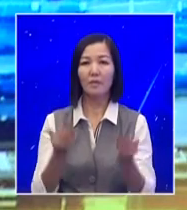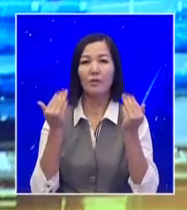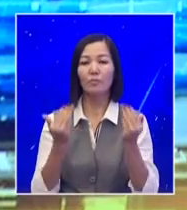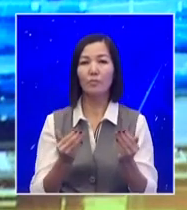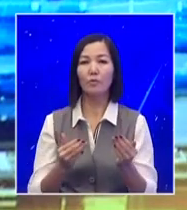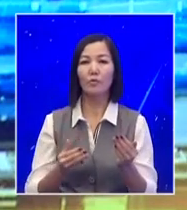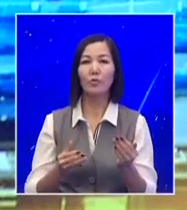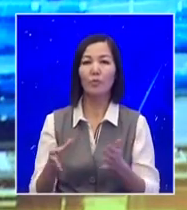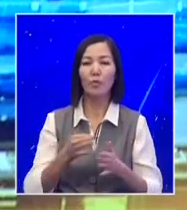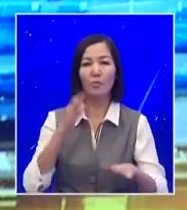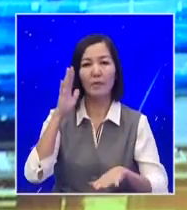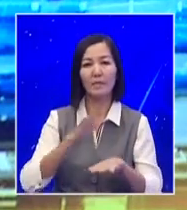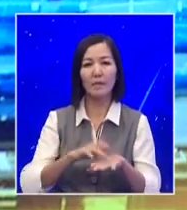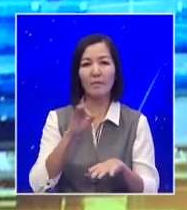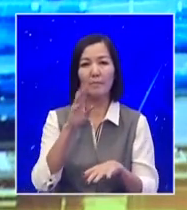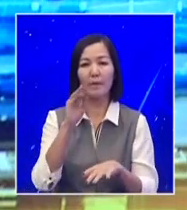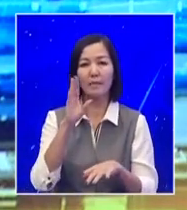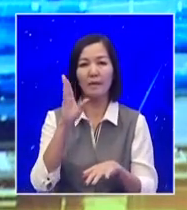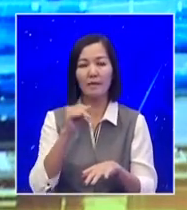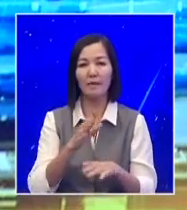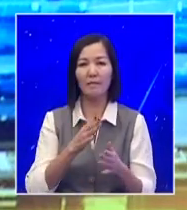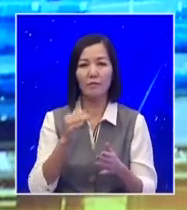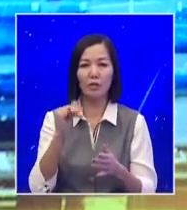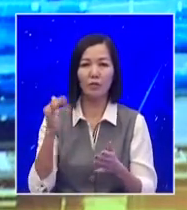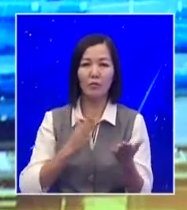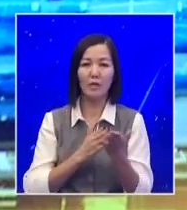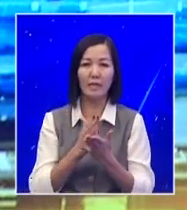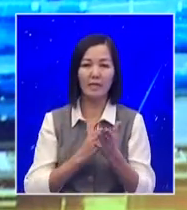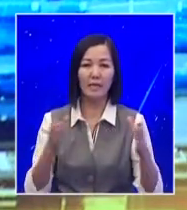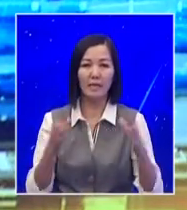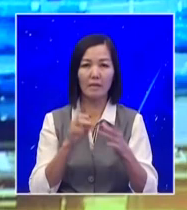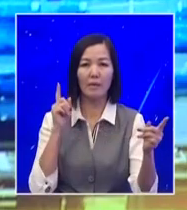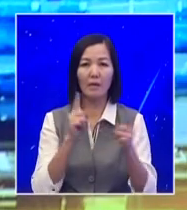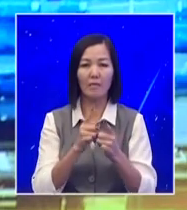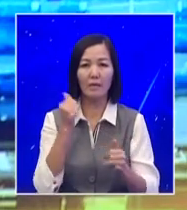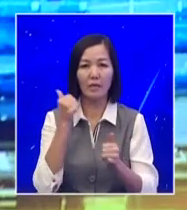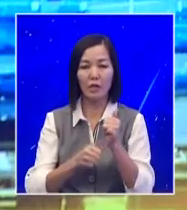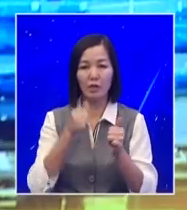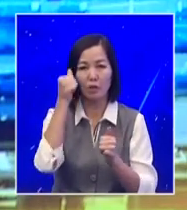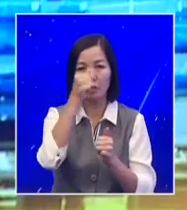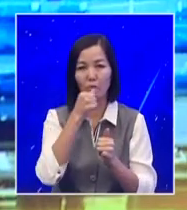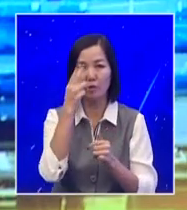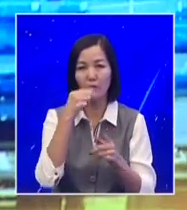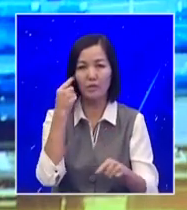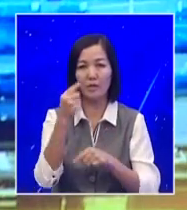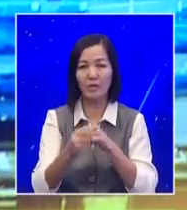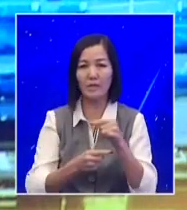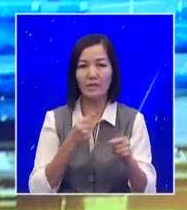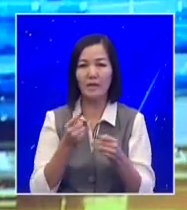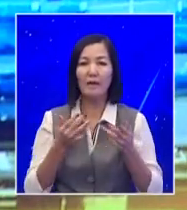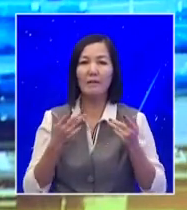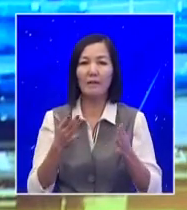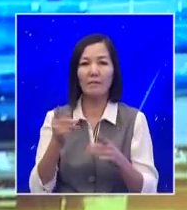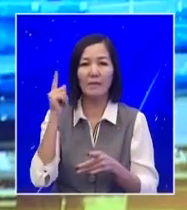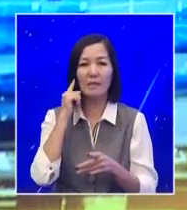Қарты бар ел қазыналы. Бүгін облыс әкімі Амандық Баталов жетісулық ардагерлерді қабылдады. Жылдағы дәстүрге сай қарттардың талап тілегін тыңдап,